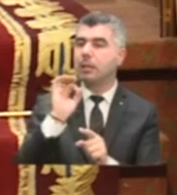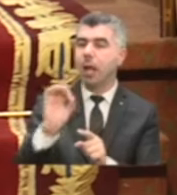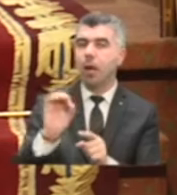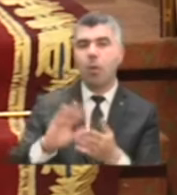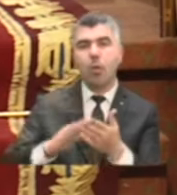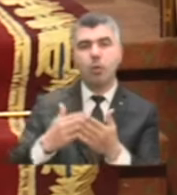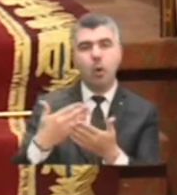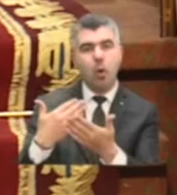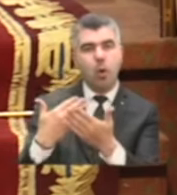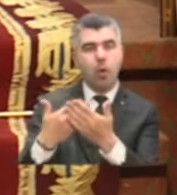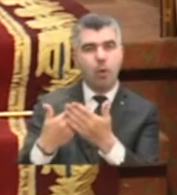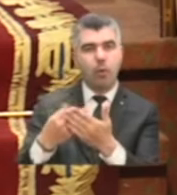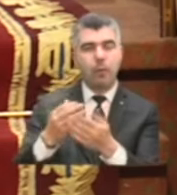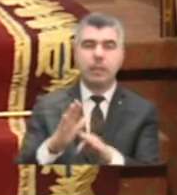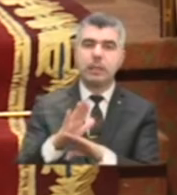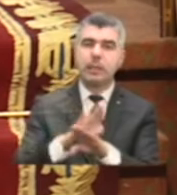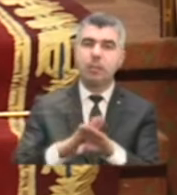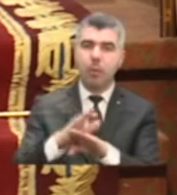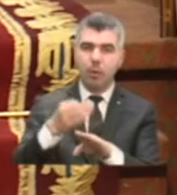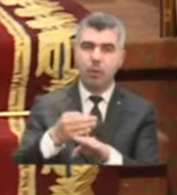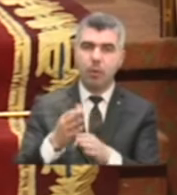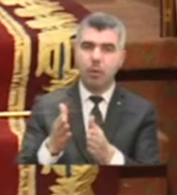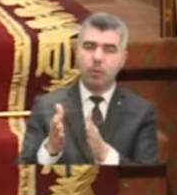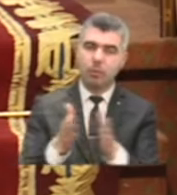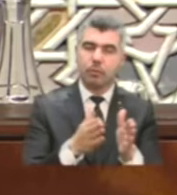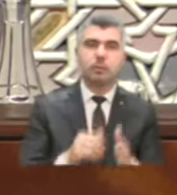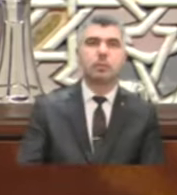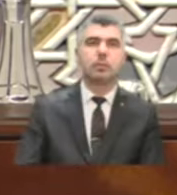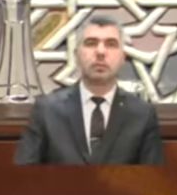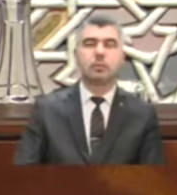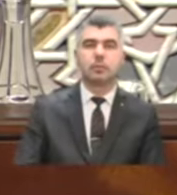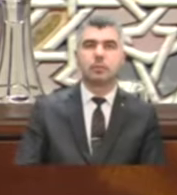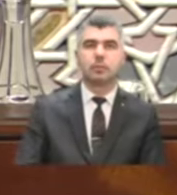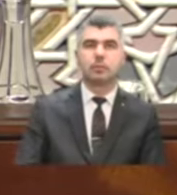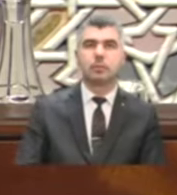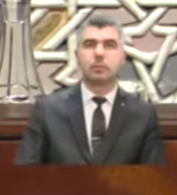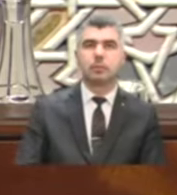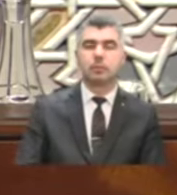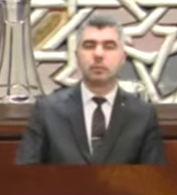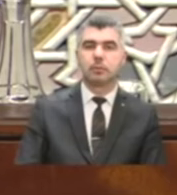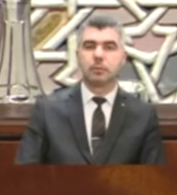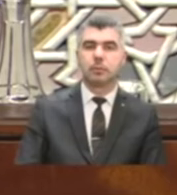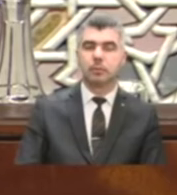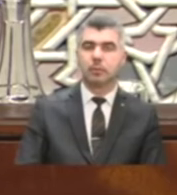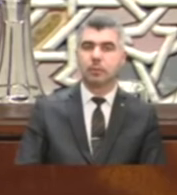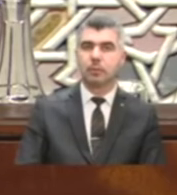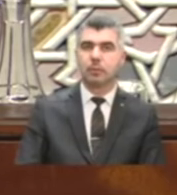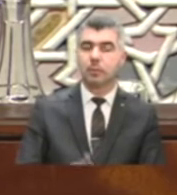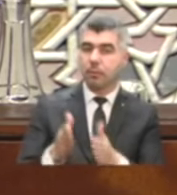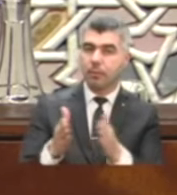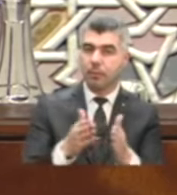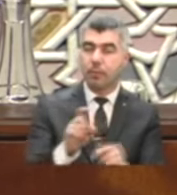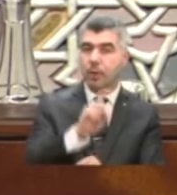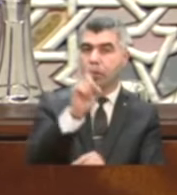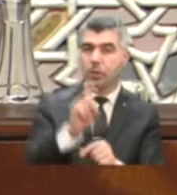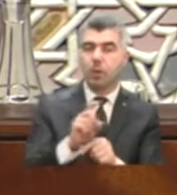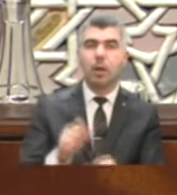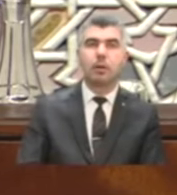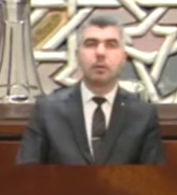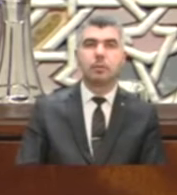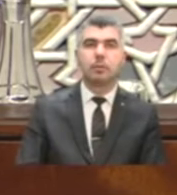فقط، ولذلك انا اعتذر وهذا النقاش نرجع اليه مره اخرى. شكرا شكرا شكرا سيد الرئيس. نمر الى السؤال